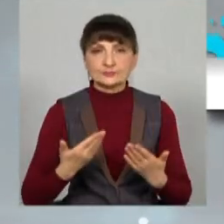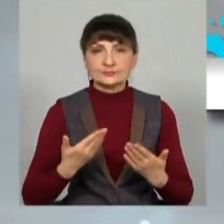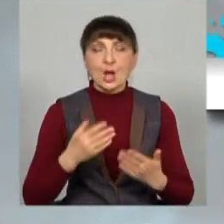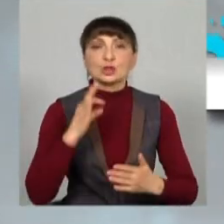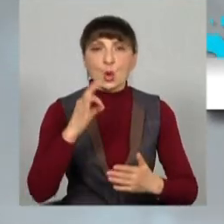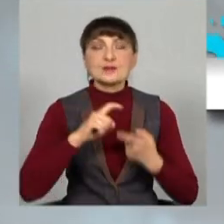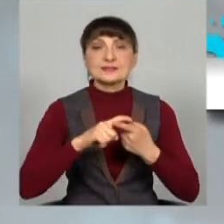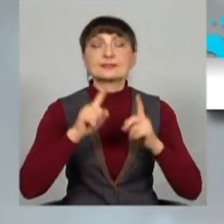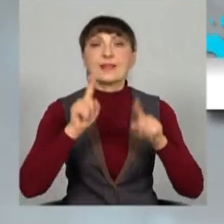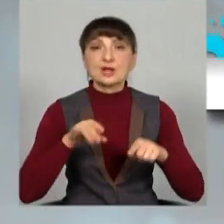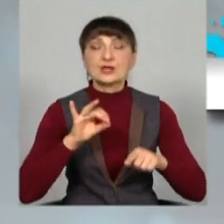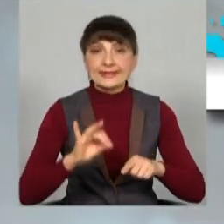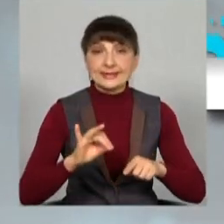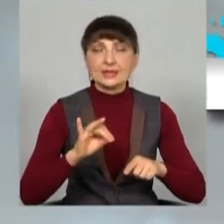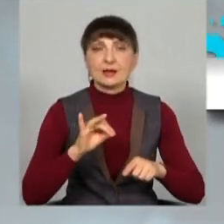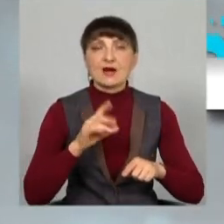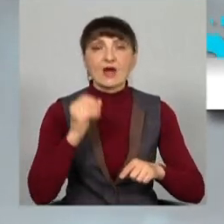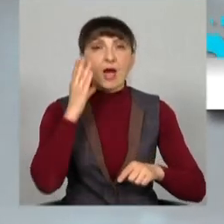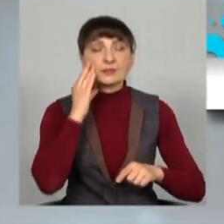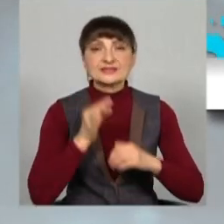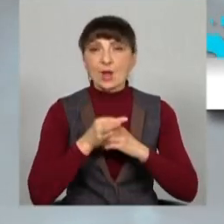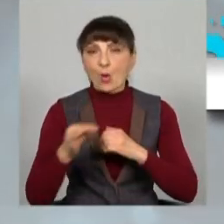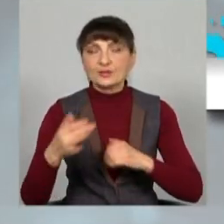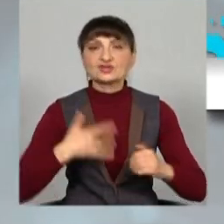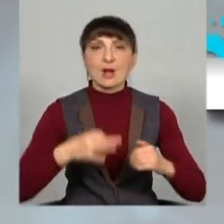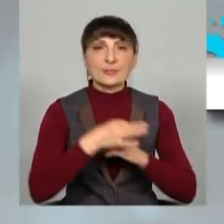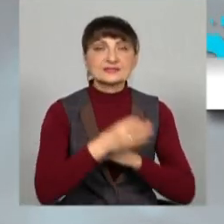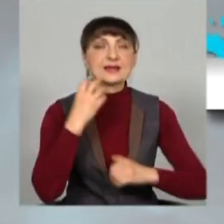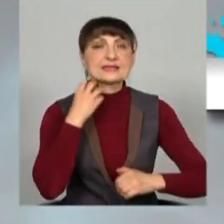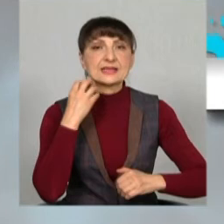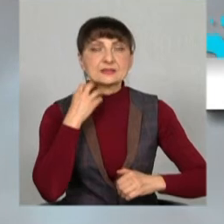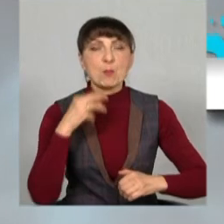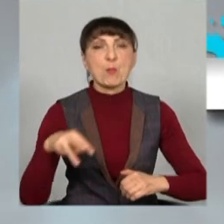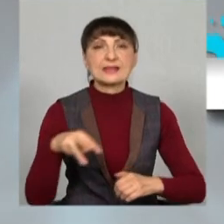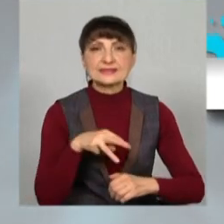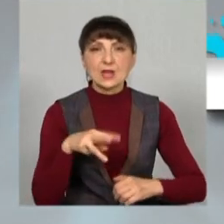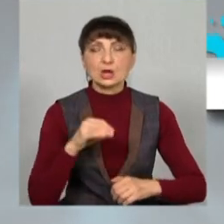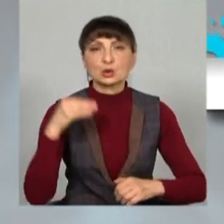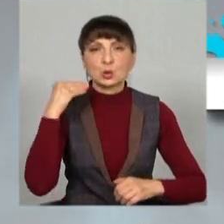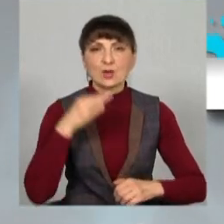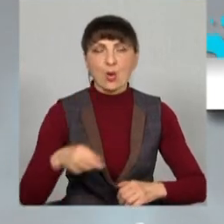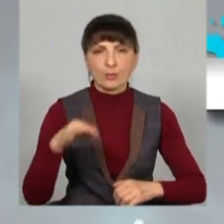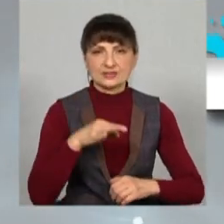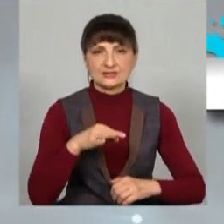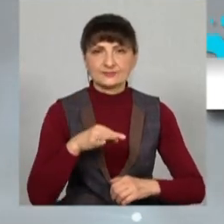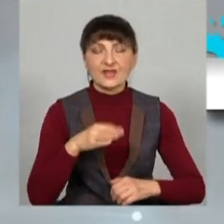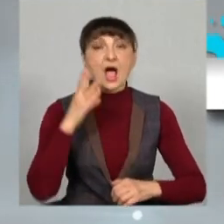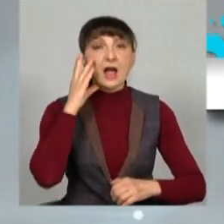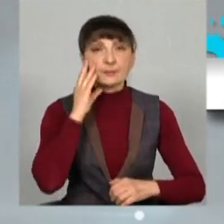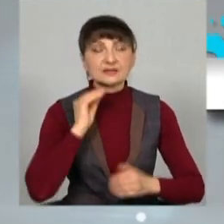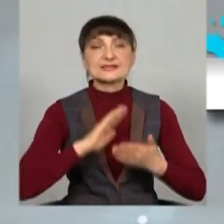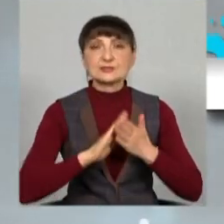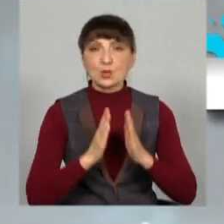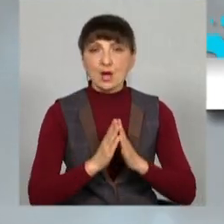Нулевая заболеваемость за сутки наблюдается в Алматинской, Жамбылской, Кызылординской, Мангистауской и Туркестанской областях. В Алматы